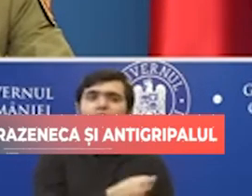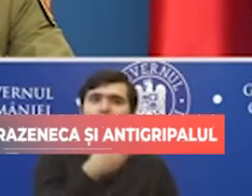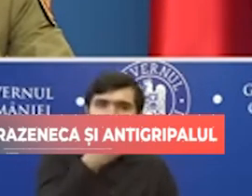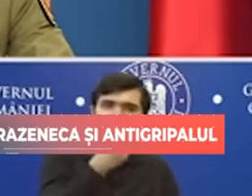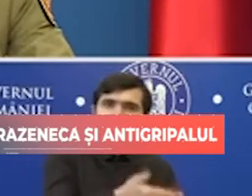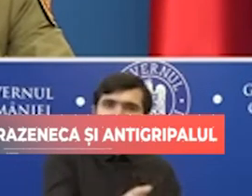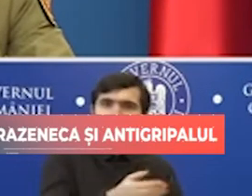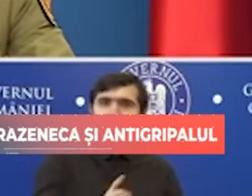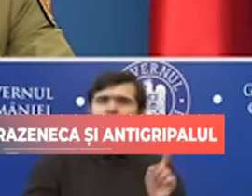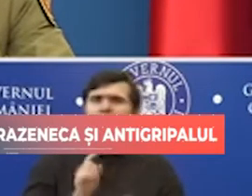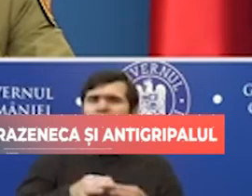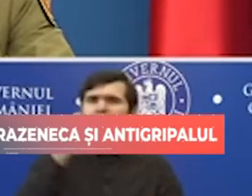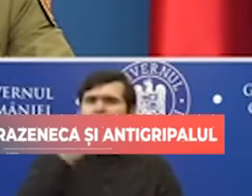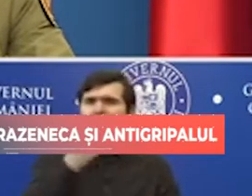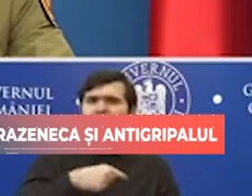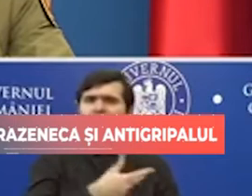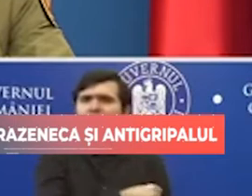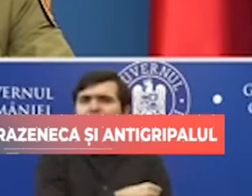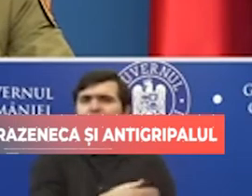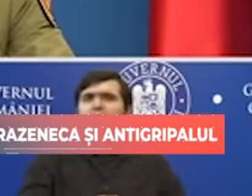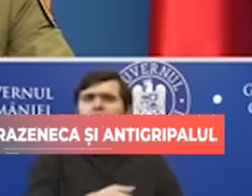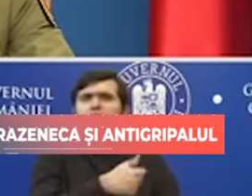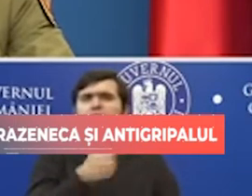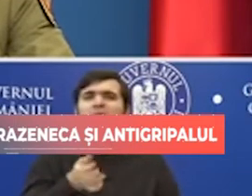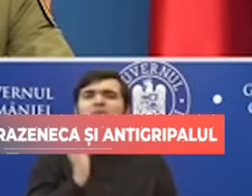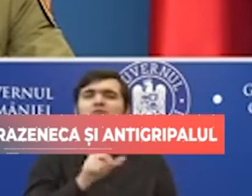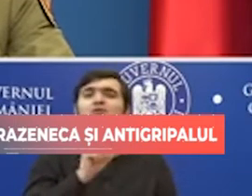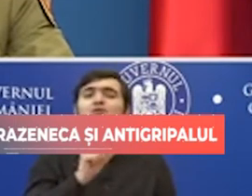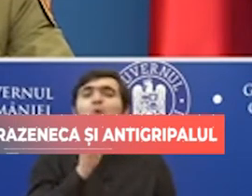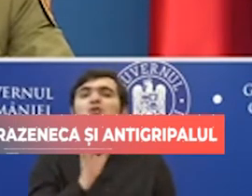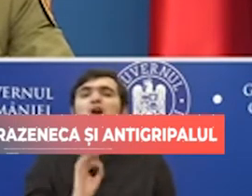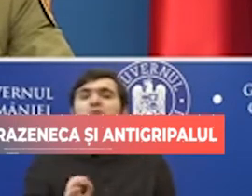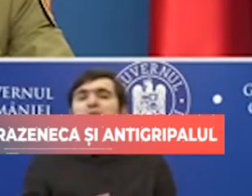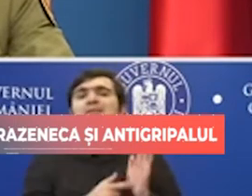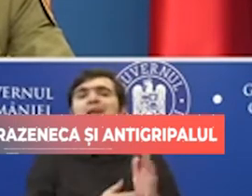care eficacitatea este de 20%. Și acesta este un motiv pentru care